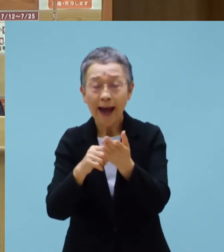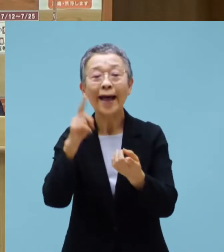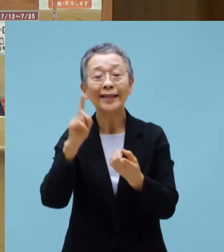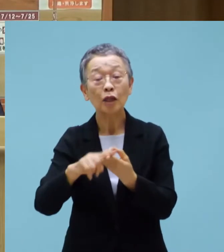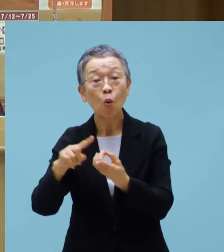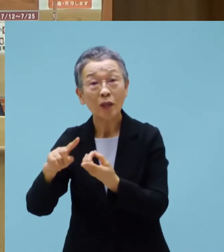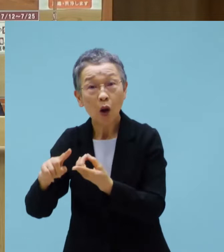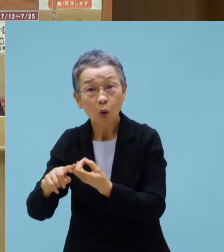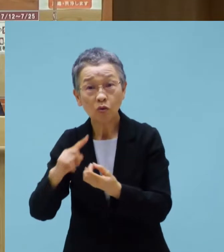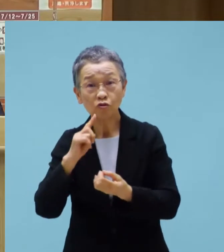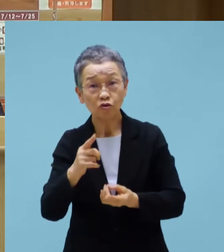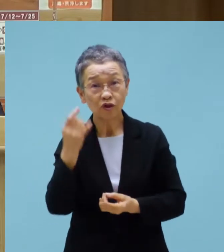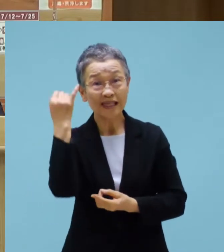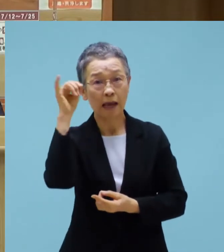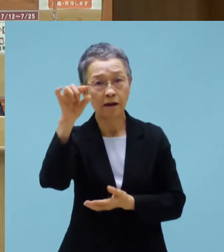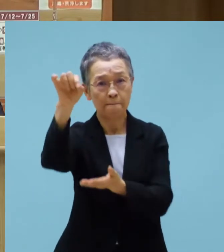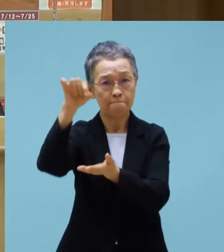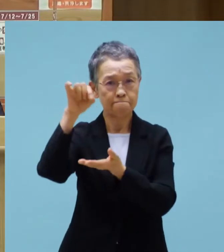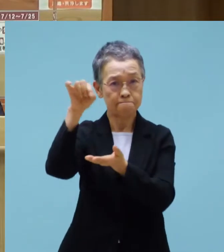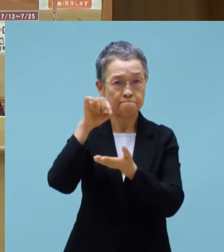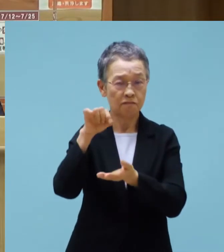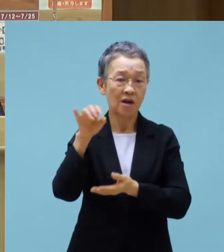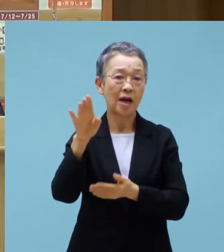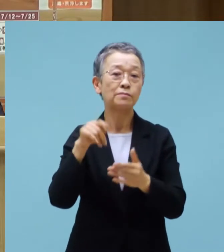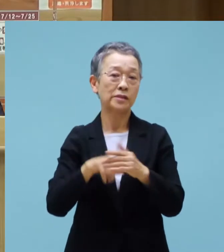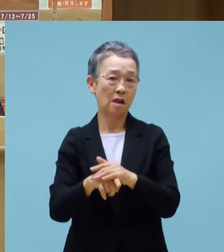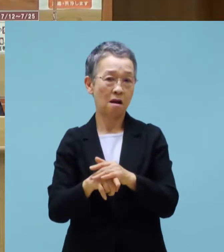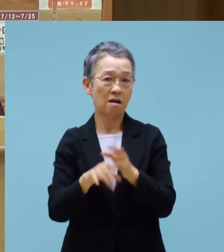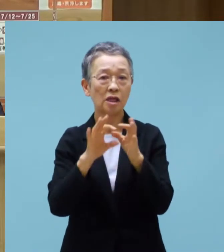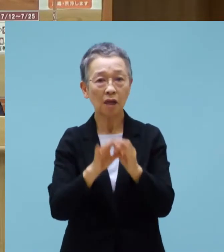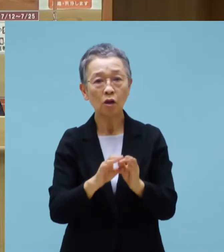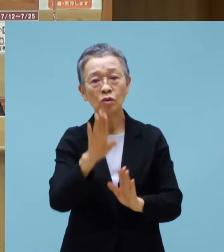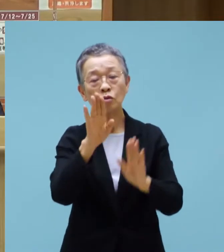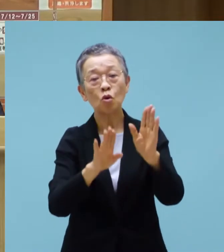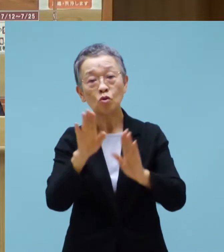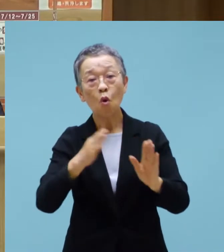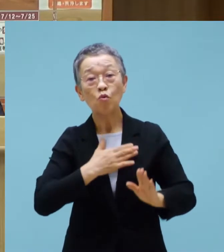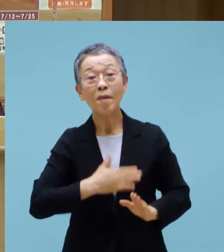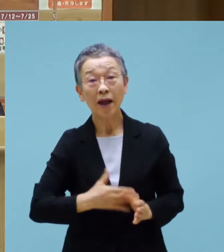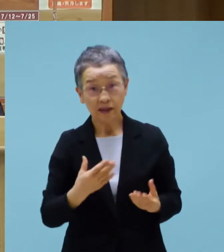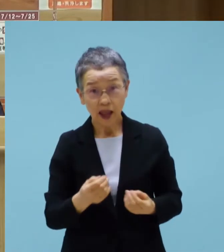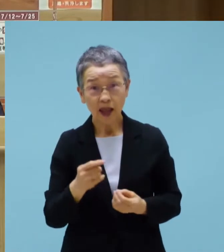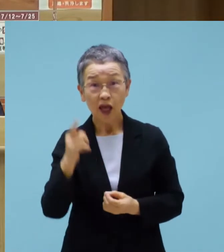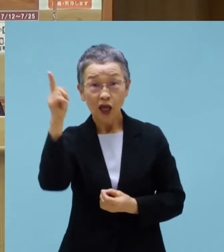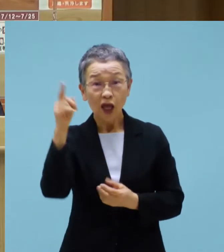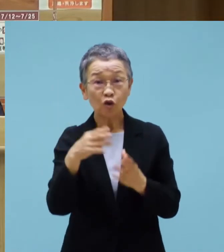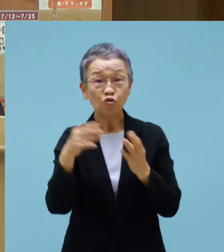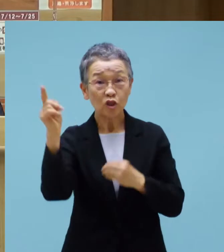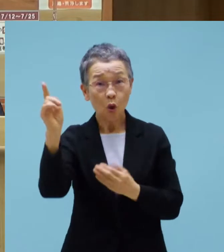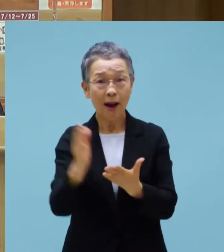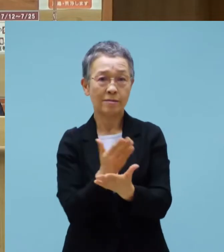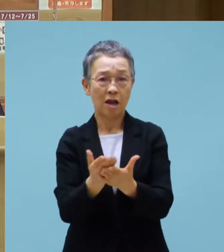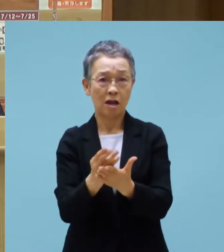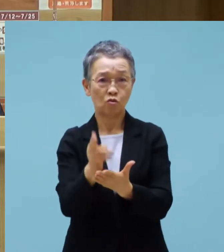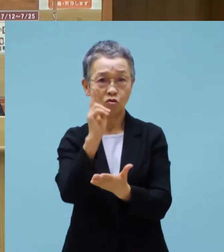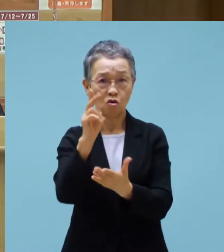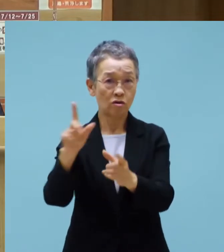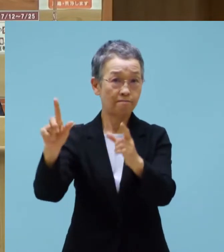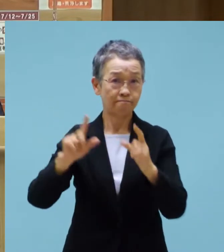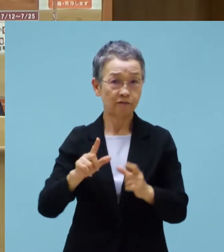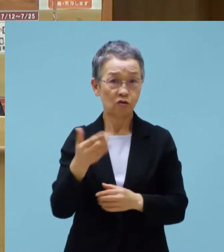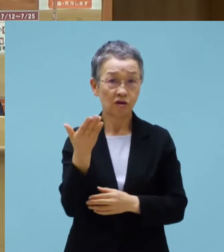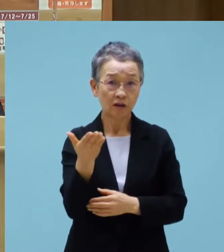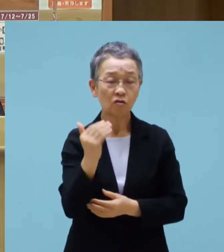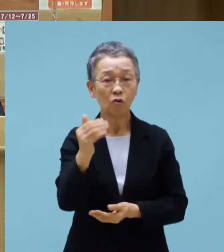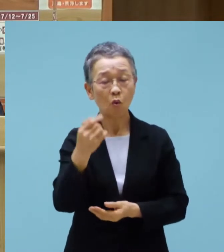てです。ですから、まあ、そういった状況の中で国としてどうご判断いただくかってことに尽きるというふうに思ってます。また